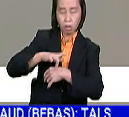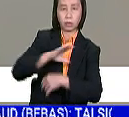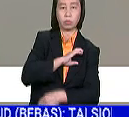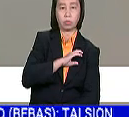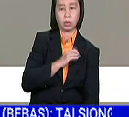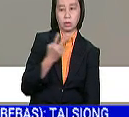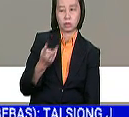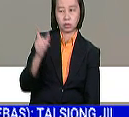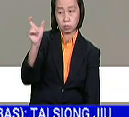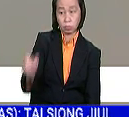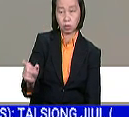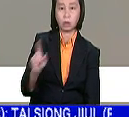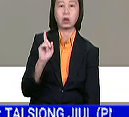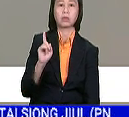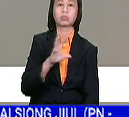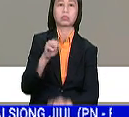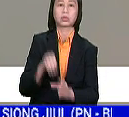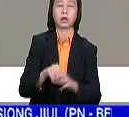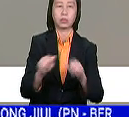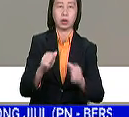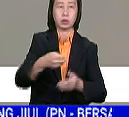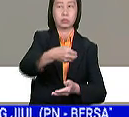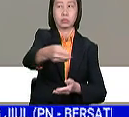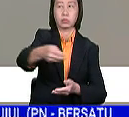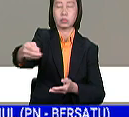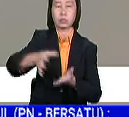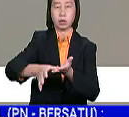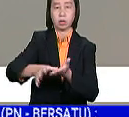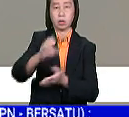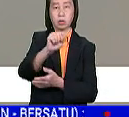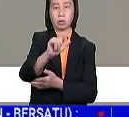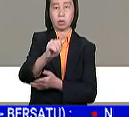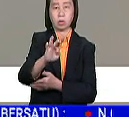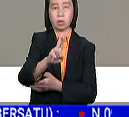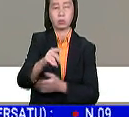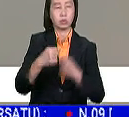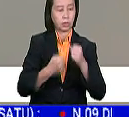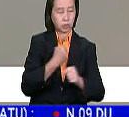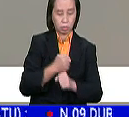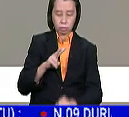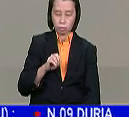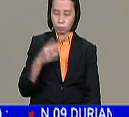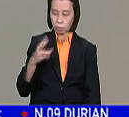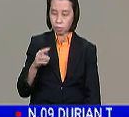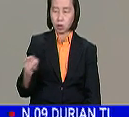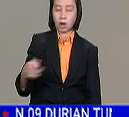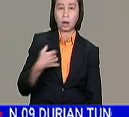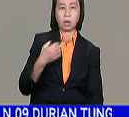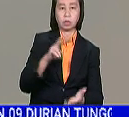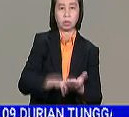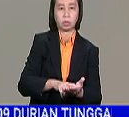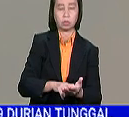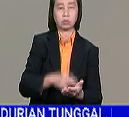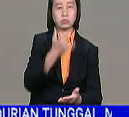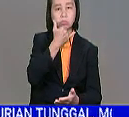polisi mendapati Suspect telah terlibat dalam aktiviti pengedaran dadah jenis sabu sejak tahun 2016 selain mempunyai record